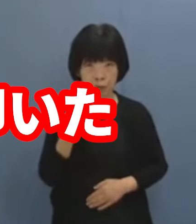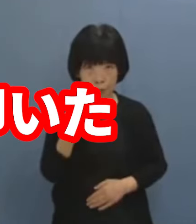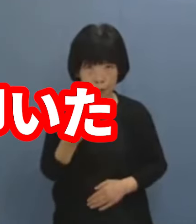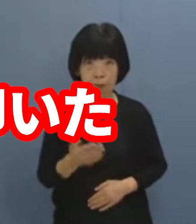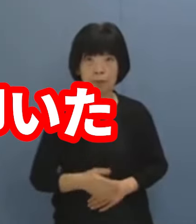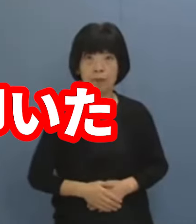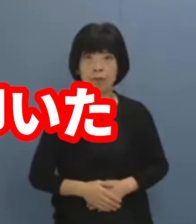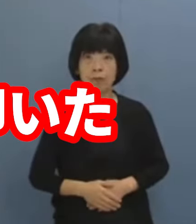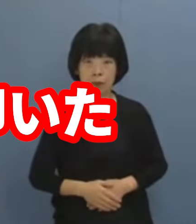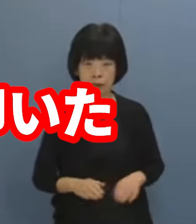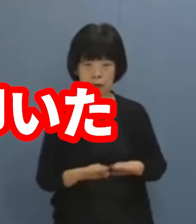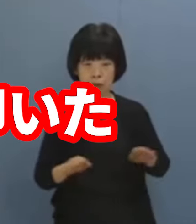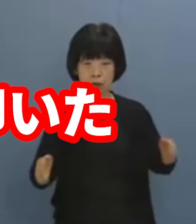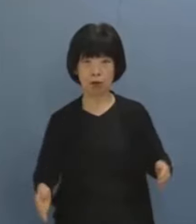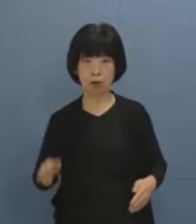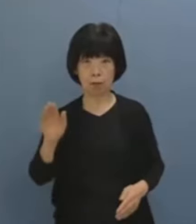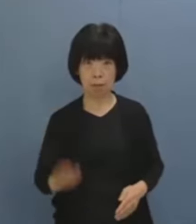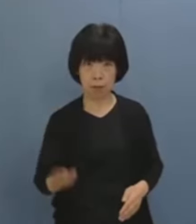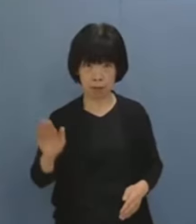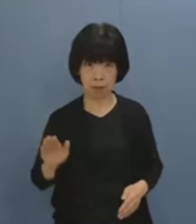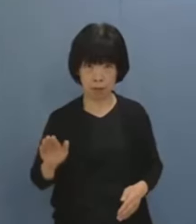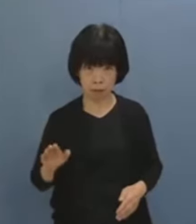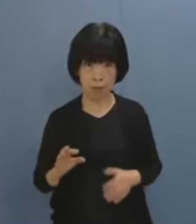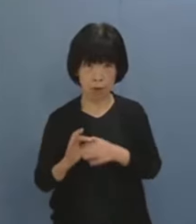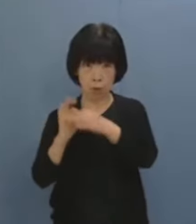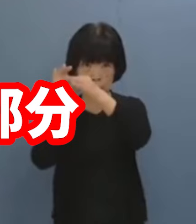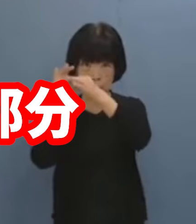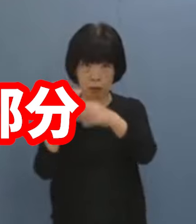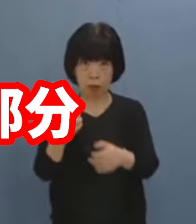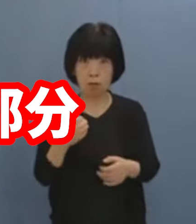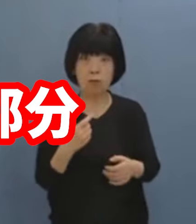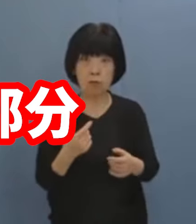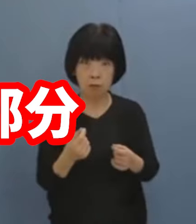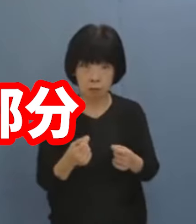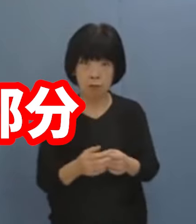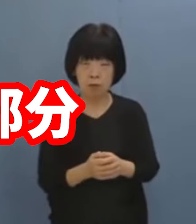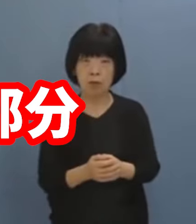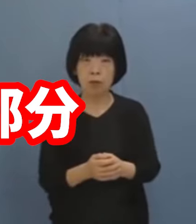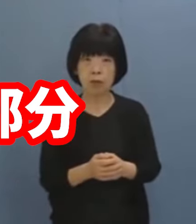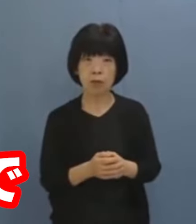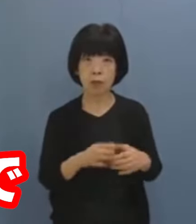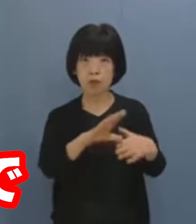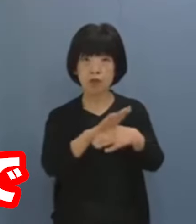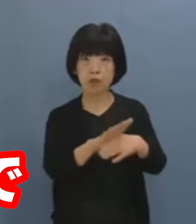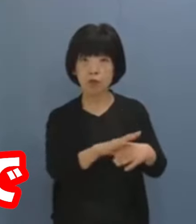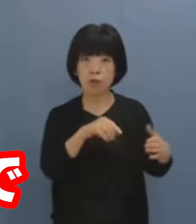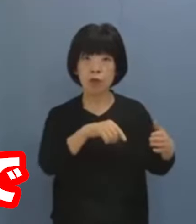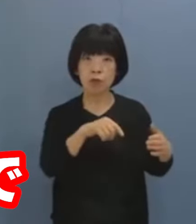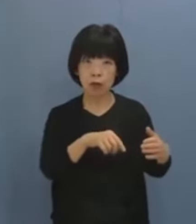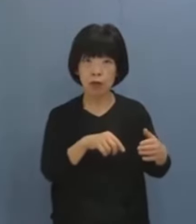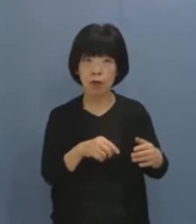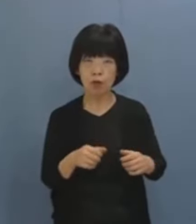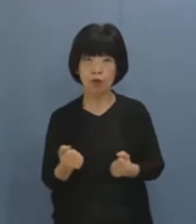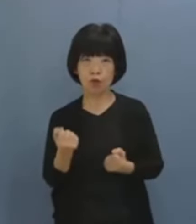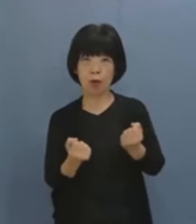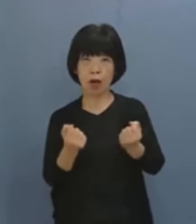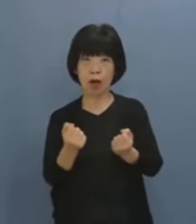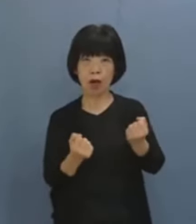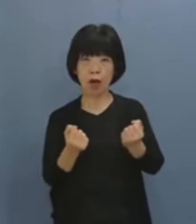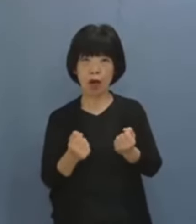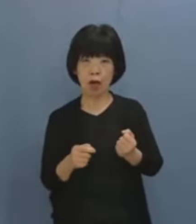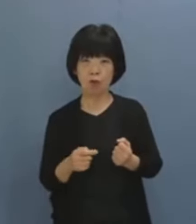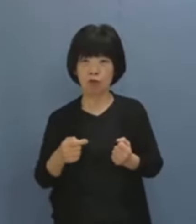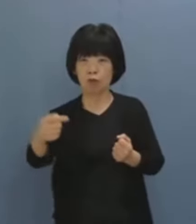ただいた机を叩いたことも思い出されたということで、あと、まあ、その告発文に書かれていた部分ですよね、20メートルほど手前で